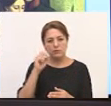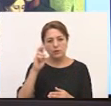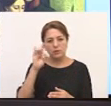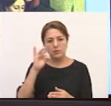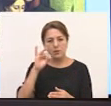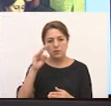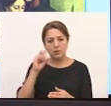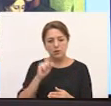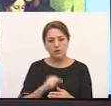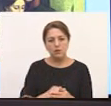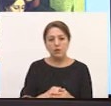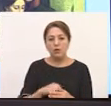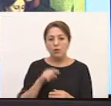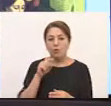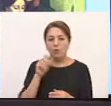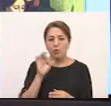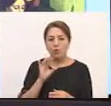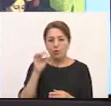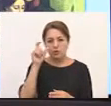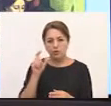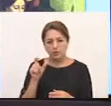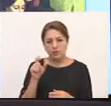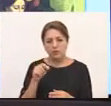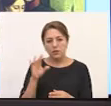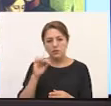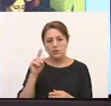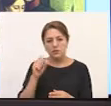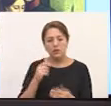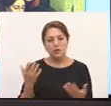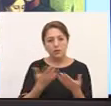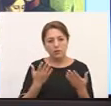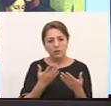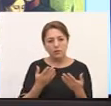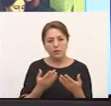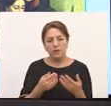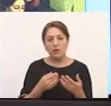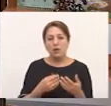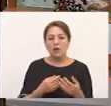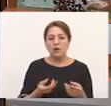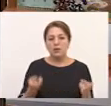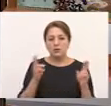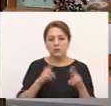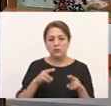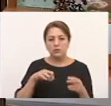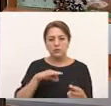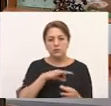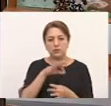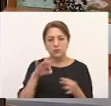о человеке, из-за которого она осталась сиротой, но получила жениха?